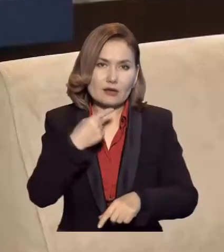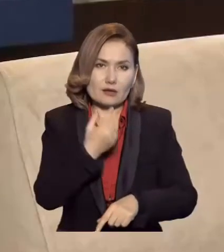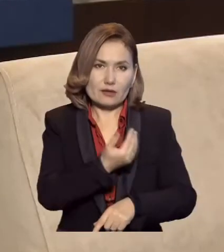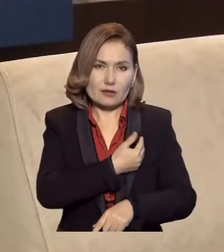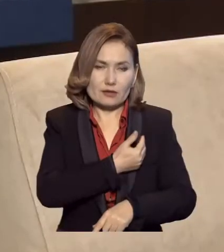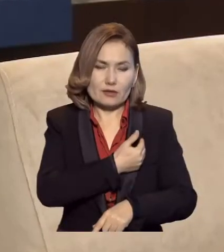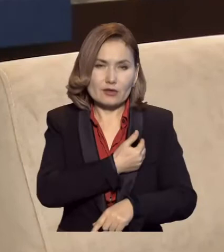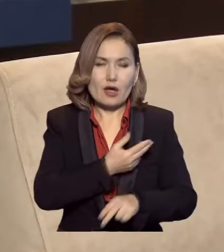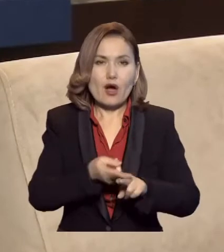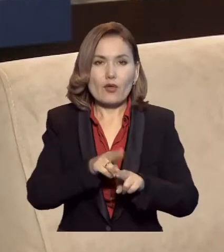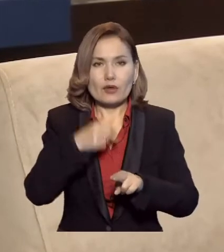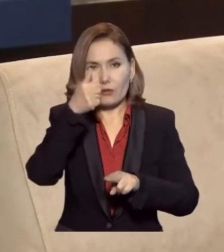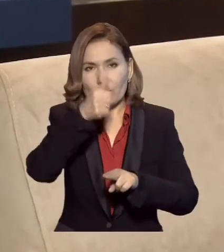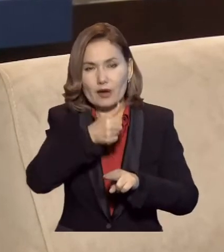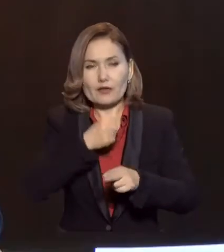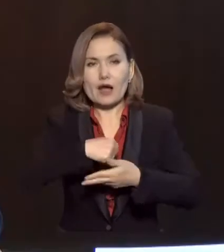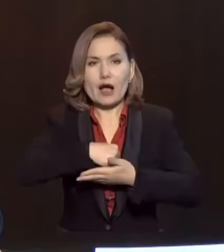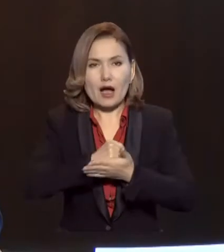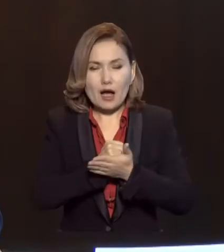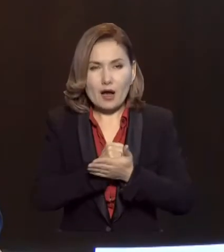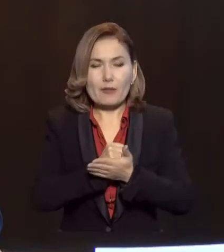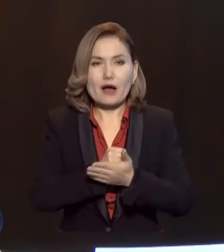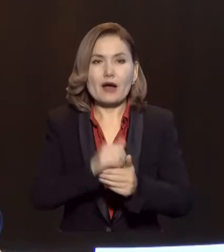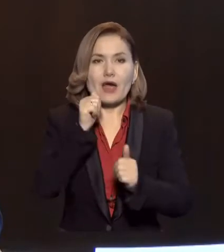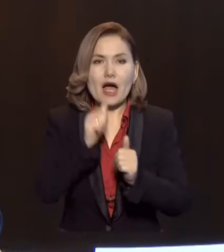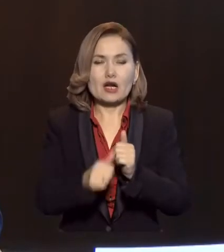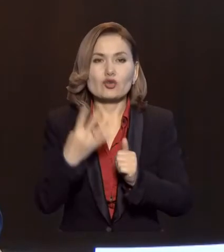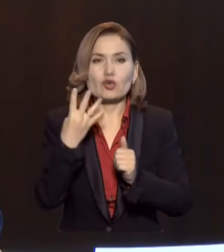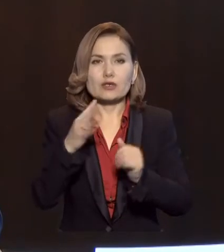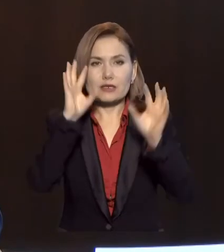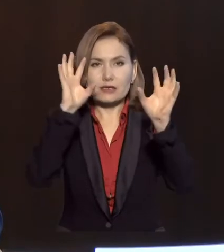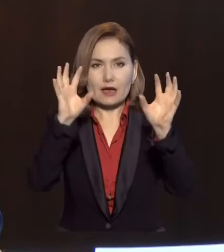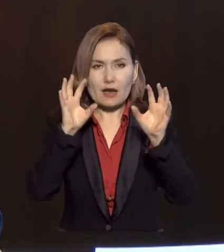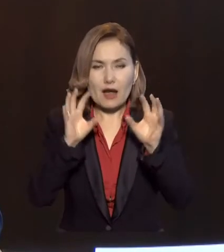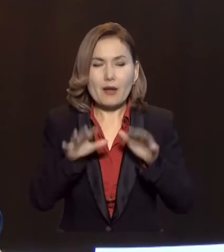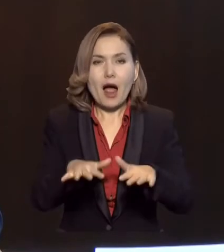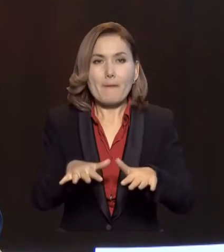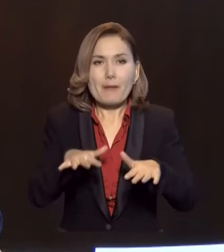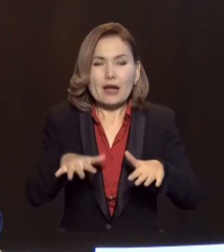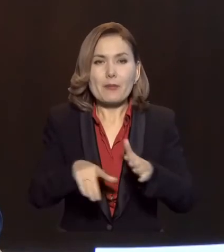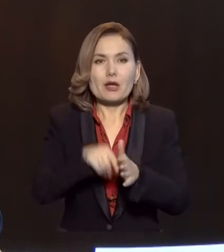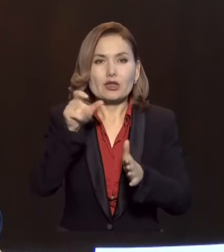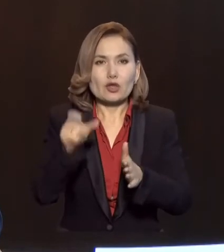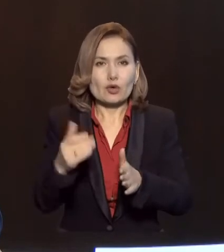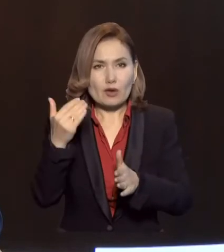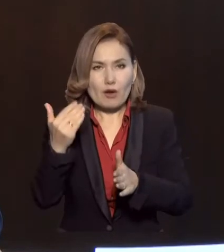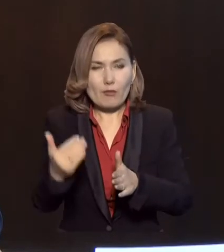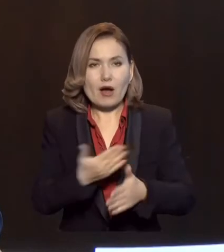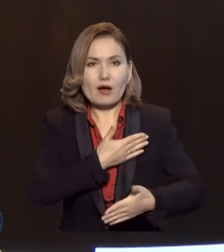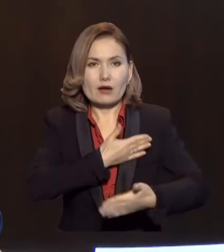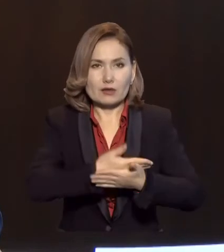келеді. Биыл қабылданған әр төртінші заңға парламент депутаттары бастамашы болды.